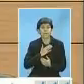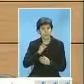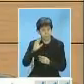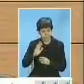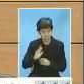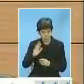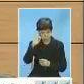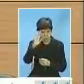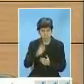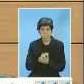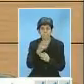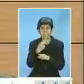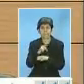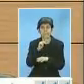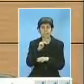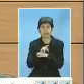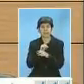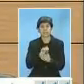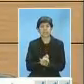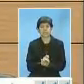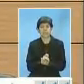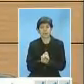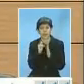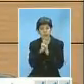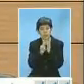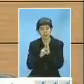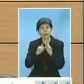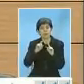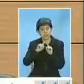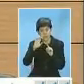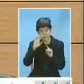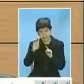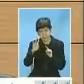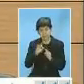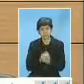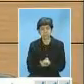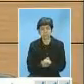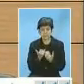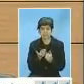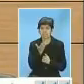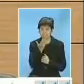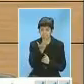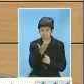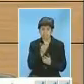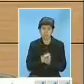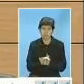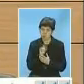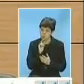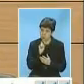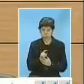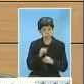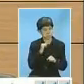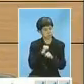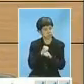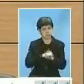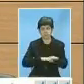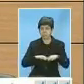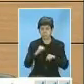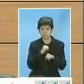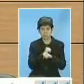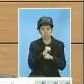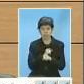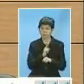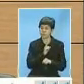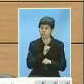งท่านประธานตามข้อบังคับข้อที่8ซึ่งท่านต้องดำเนินงานด